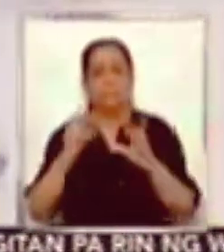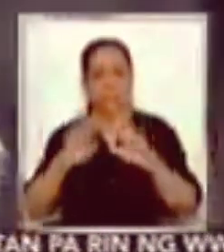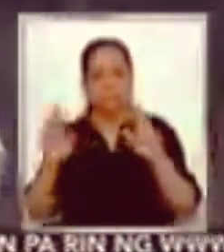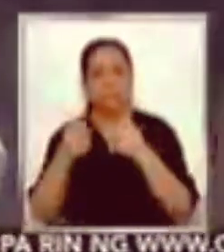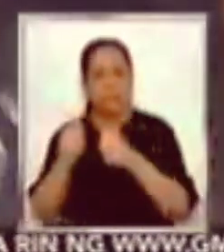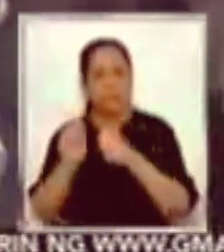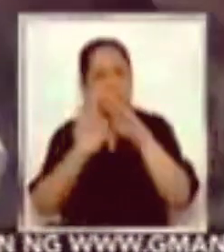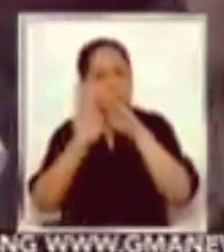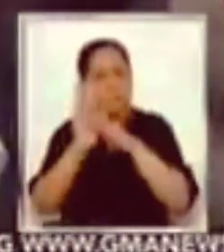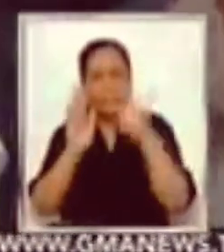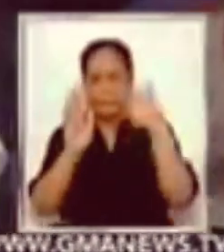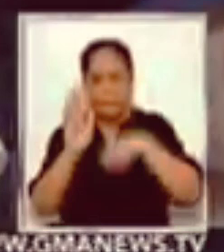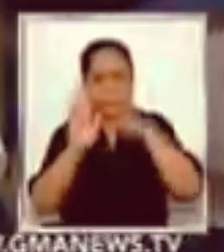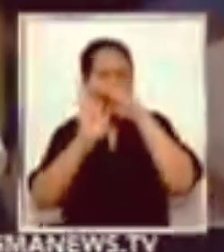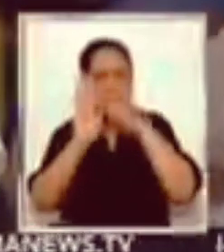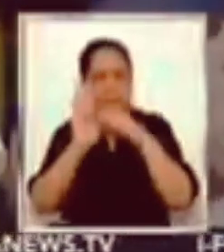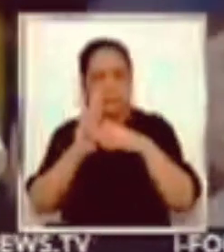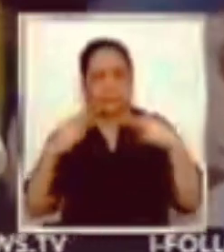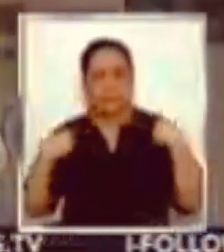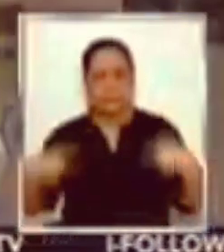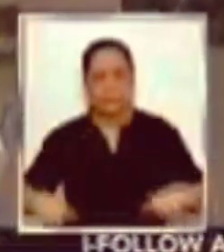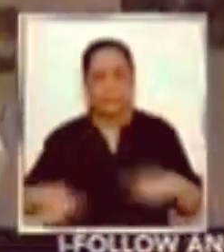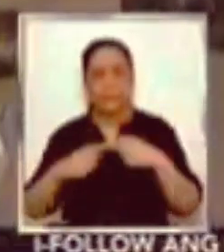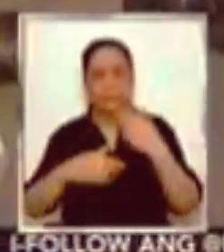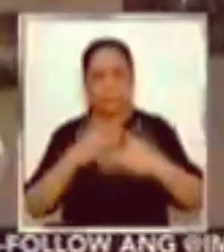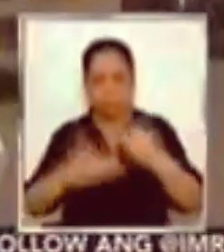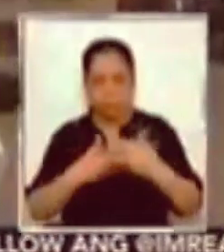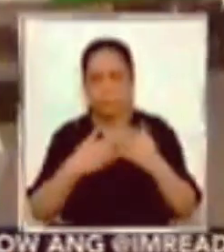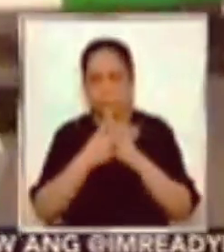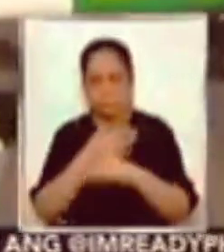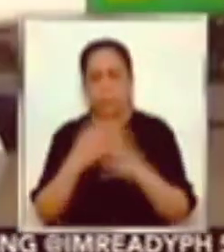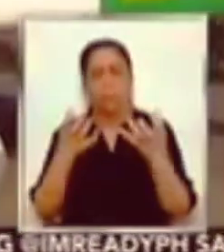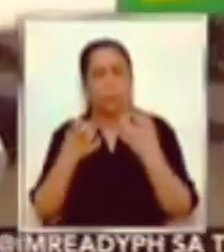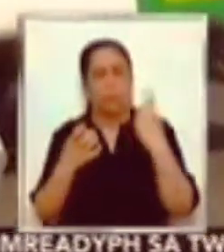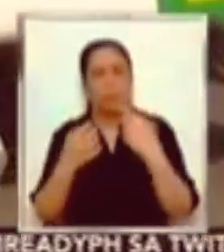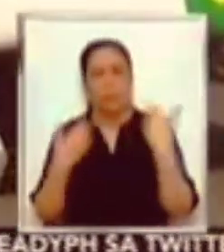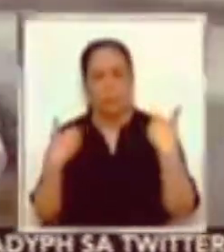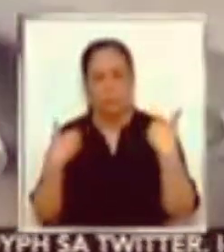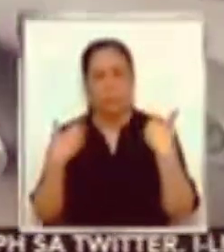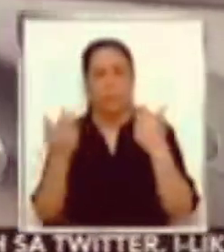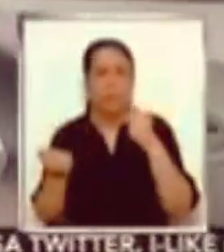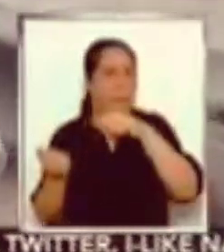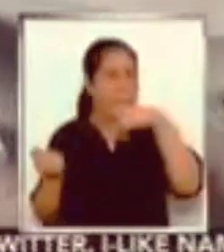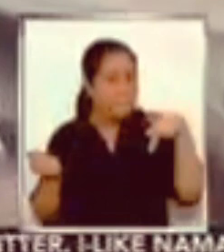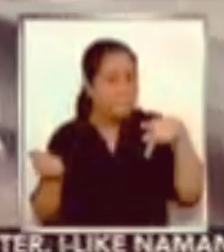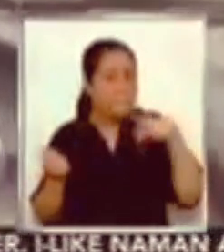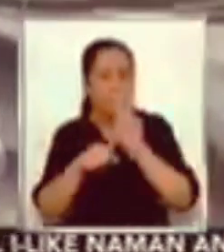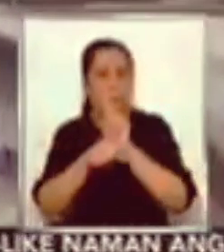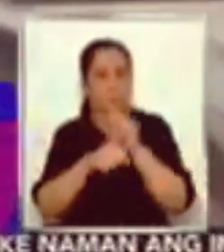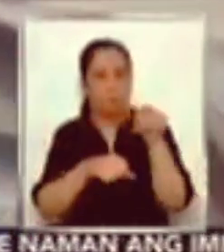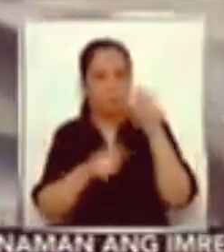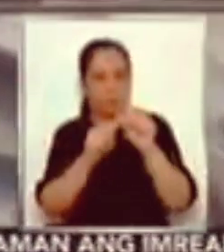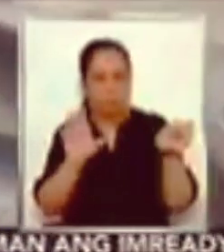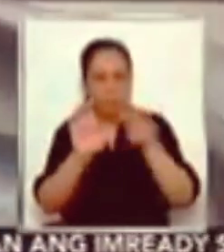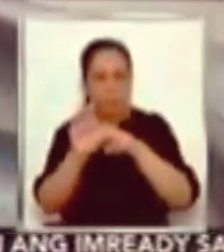lahat na itinakdang health protocols para makapag-operate sila. Gusto lang nilang magkaroon ng app na magagamit ng mga pasahero para